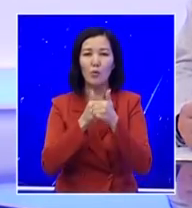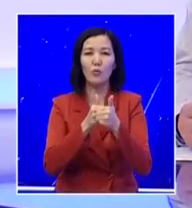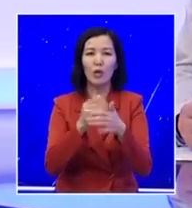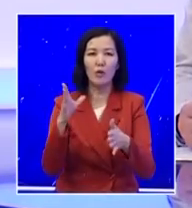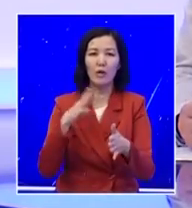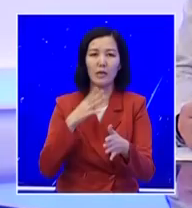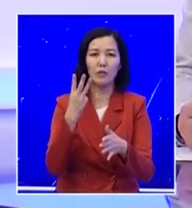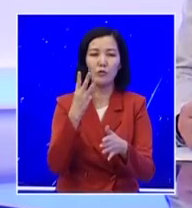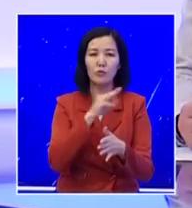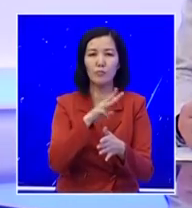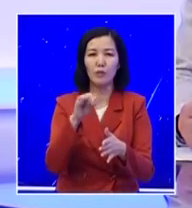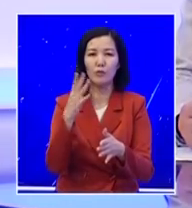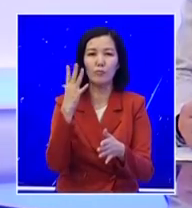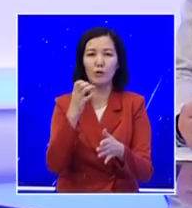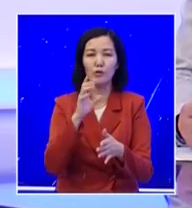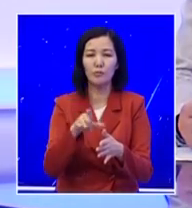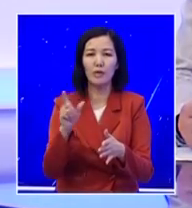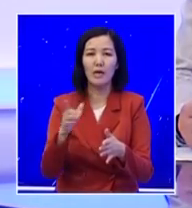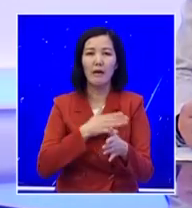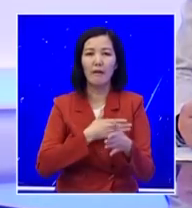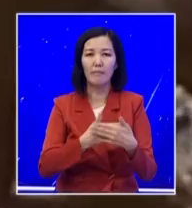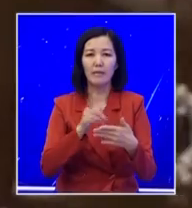3 миллион 500 мыңы қазақтың белсенділері еді.